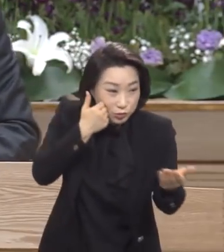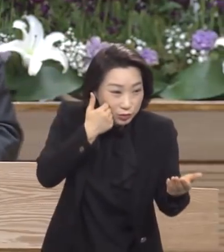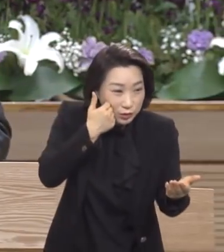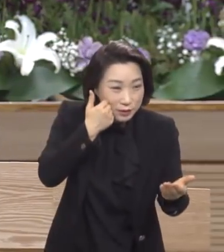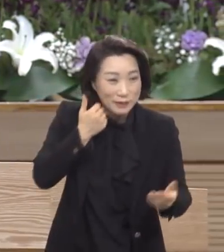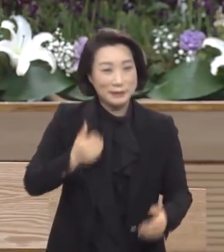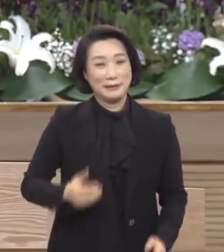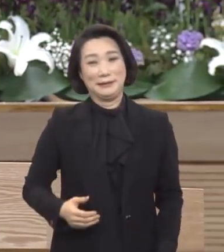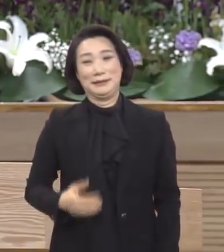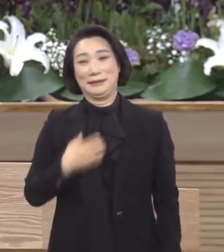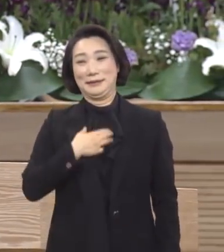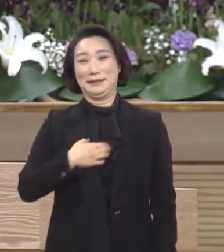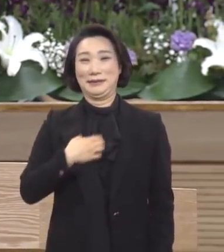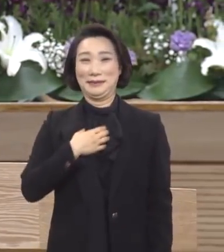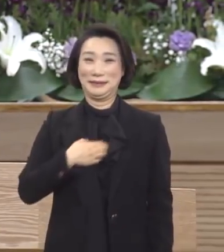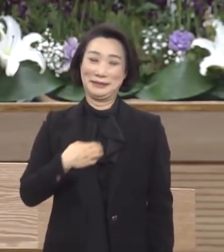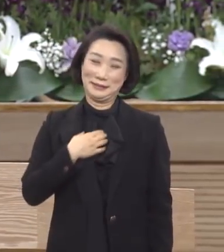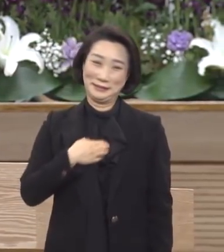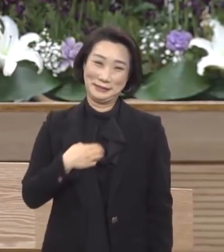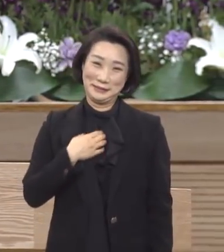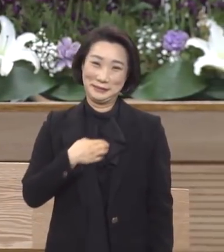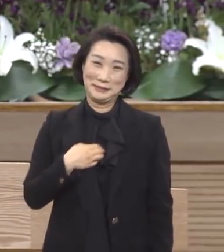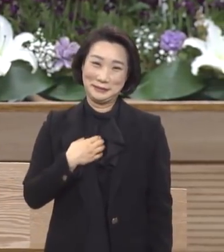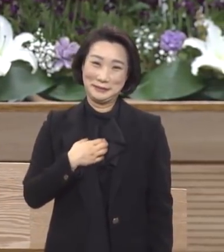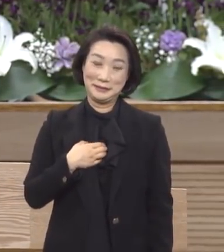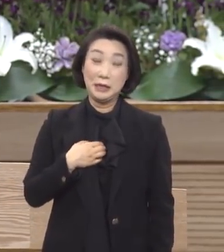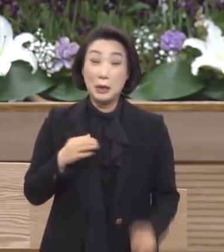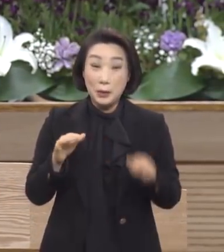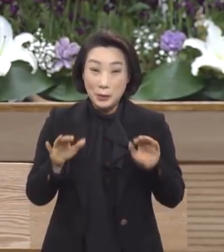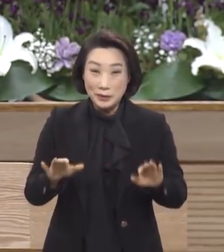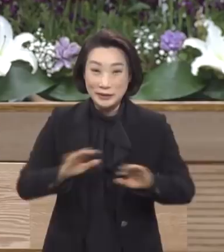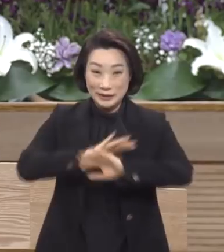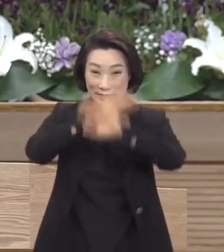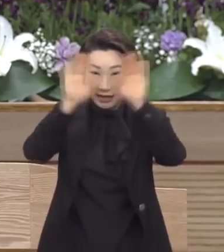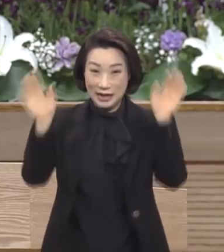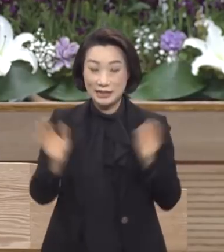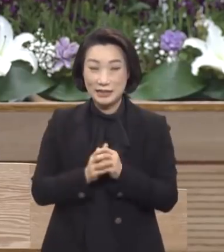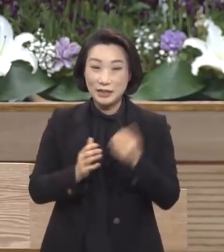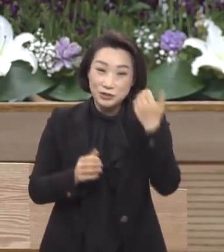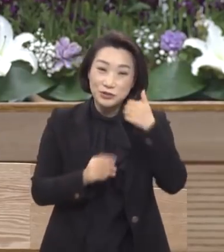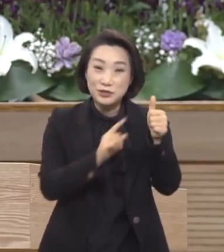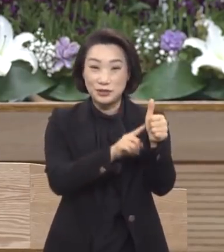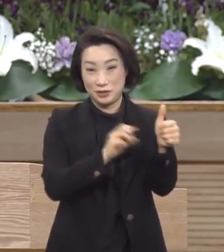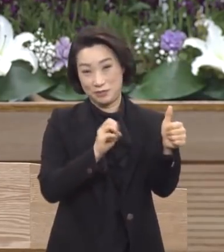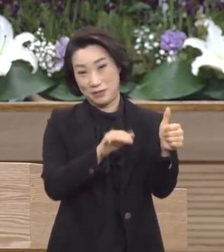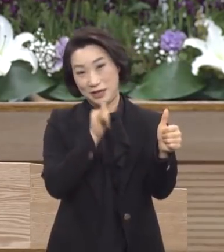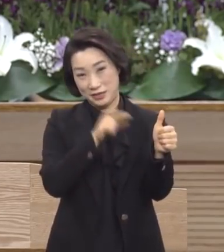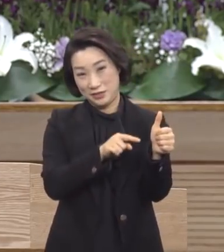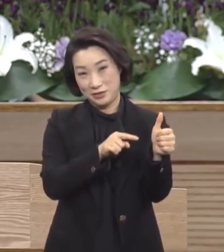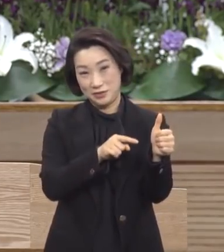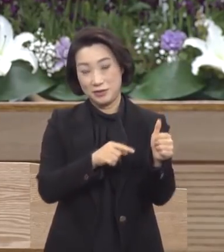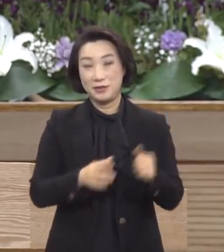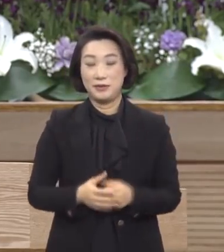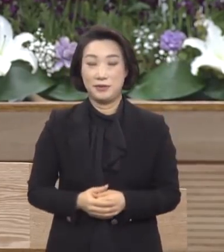저는 걱정스러워요. 오늘 낮에도 누군가에게 말했지만